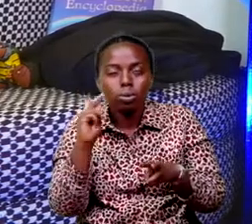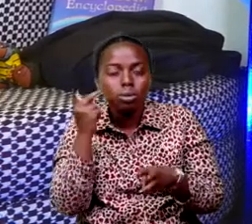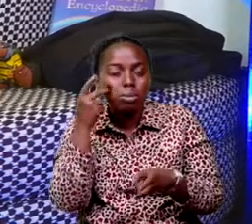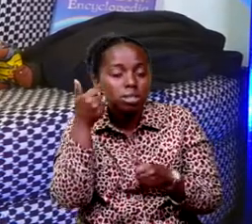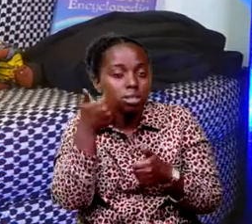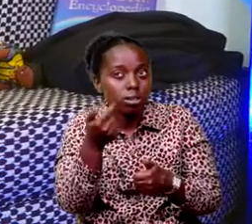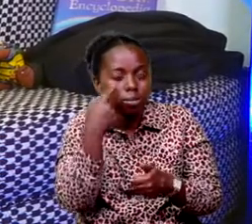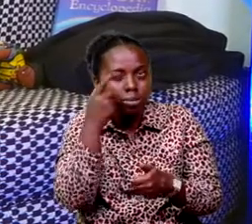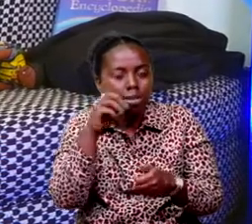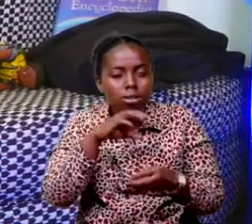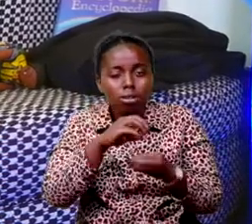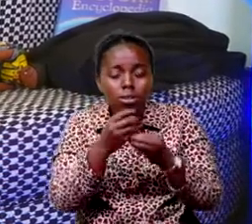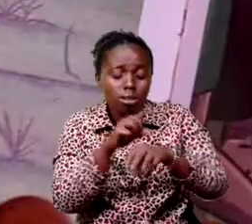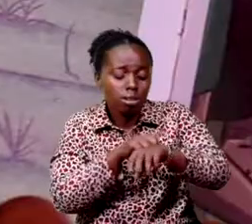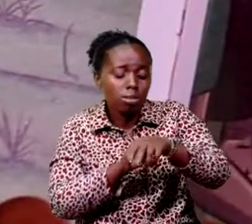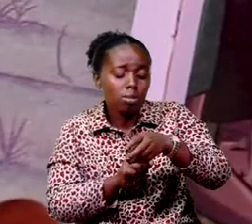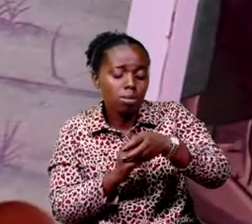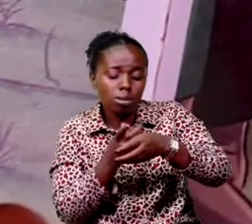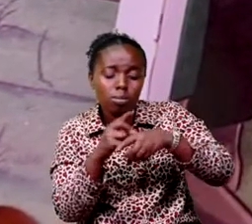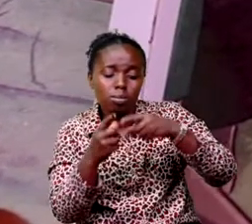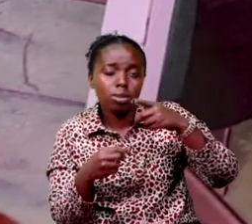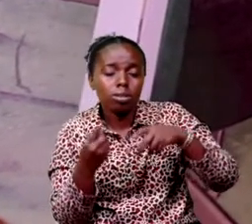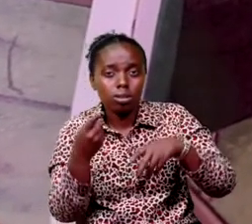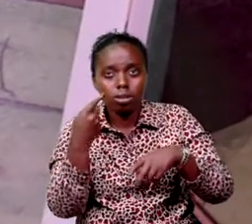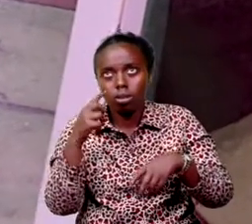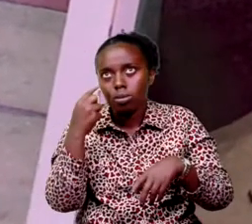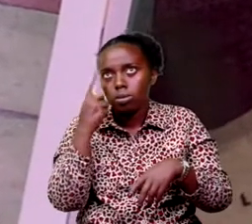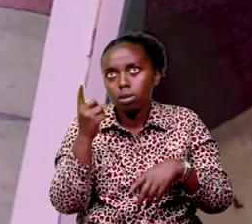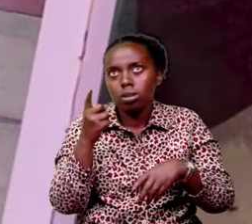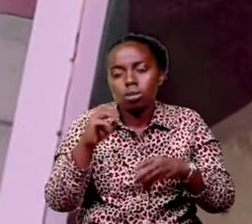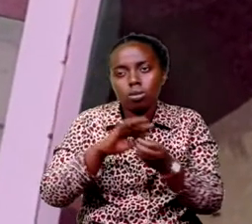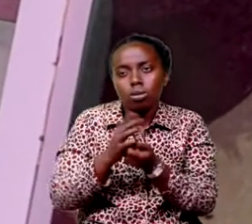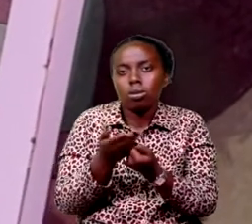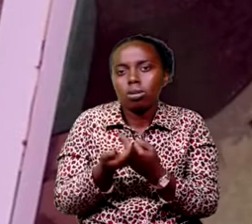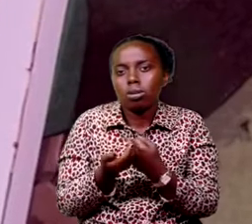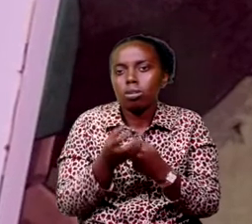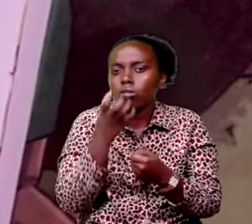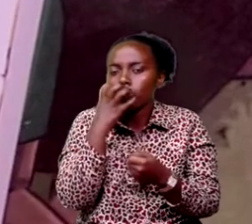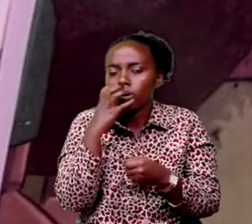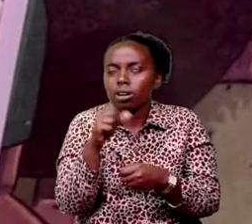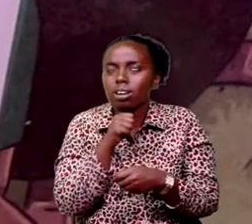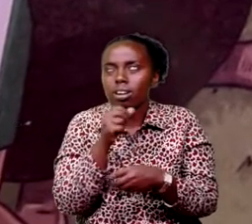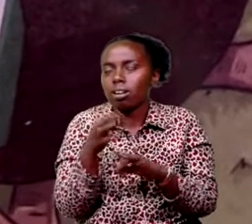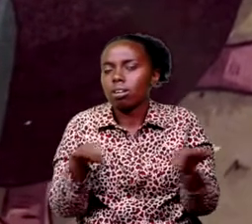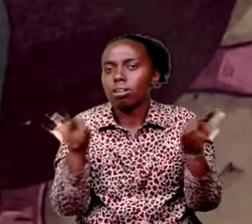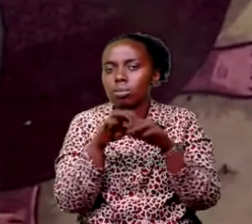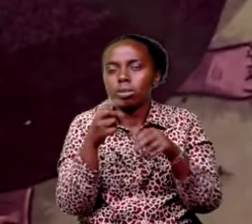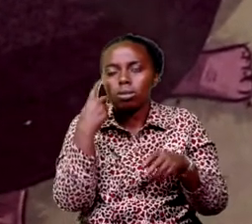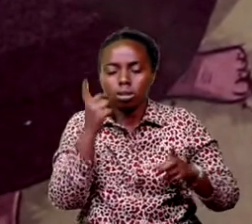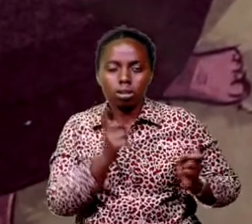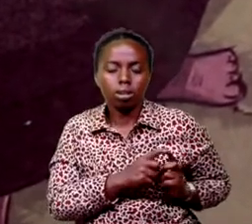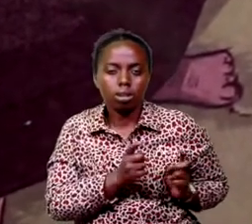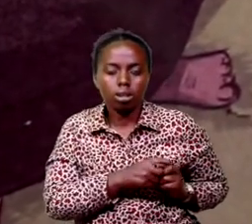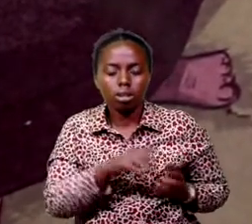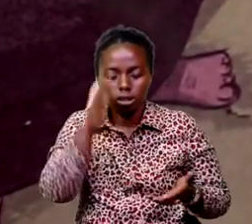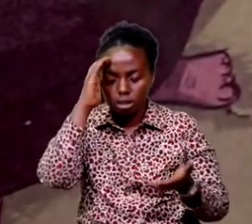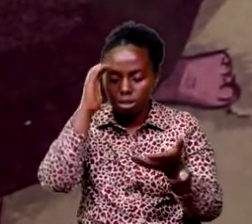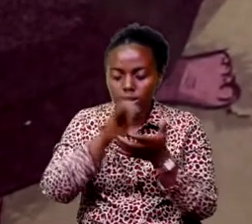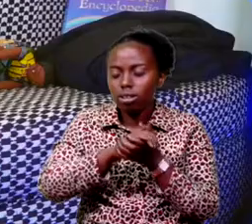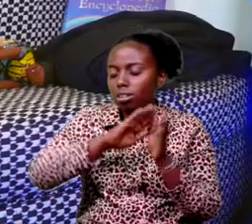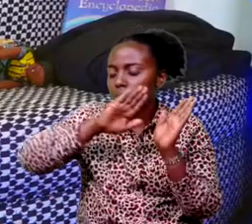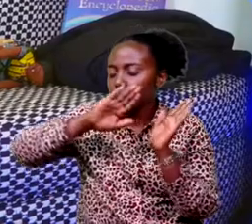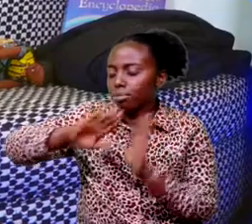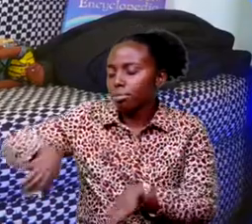wagira ngo n'amasaro yambaye aka gasozi tubyitegereje tubona kuba avoka ntacyo bimaze tugira agahinda nuko duta icyizere